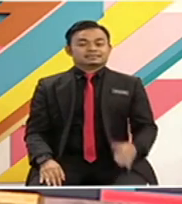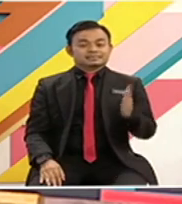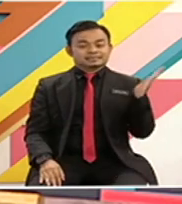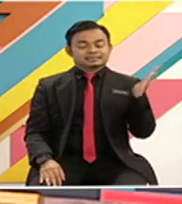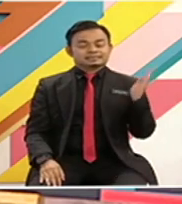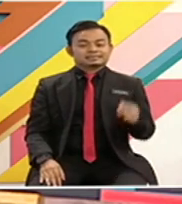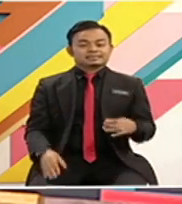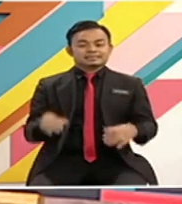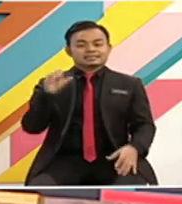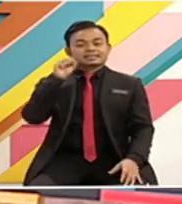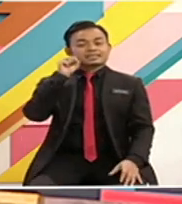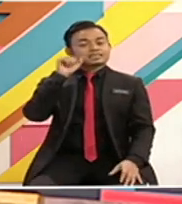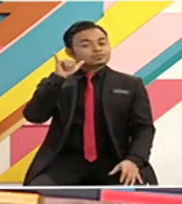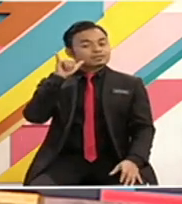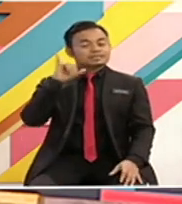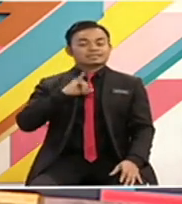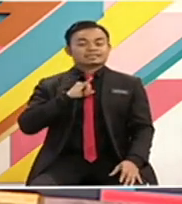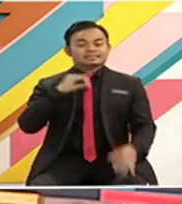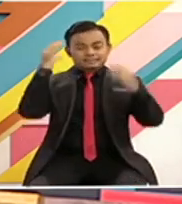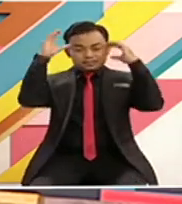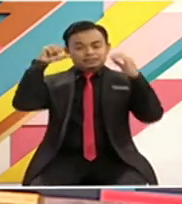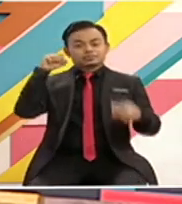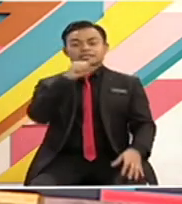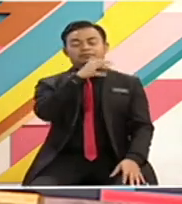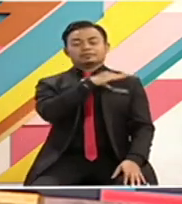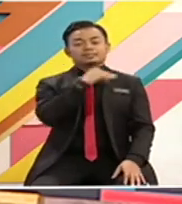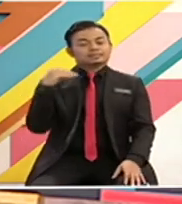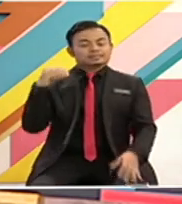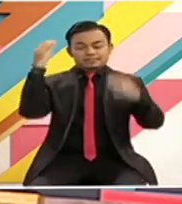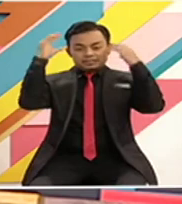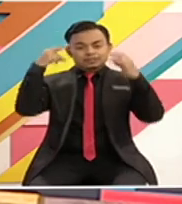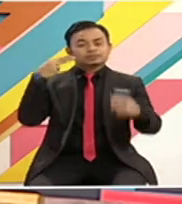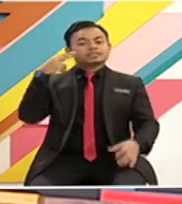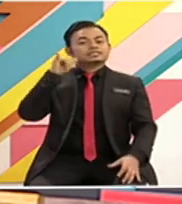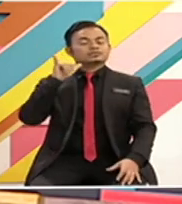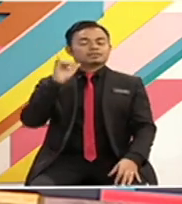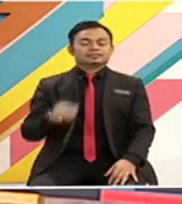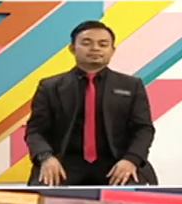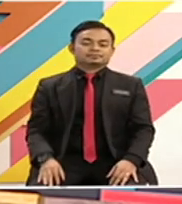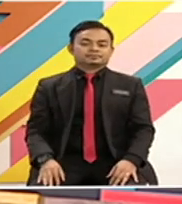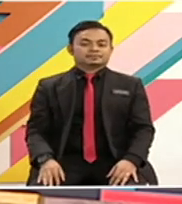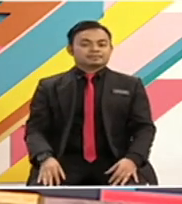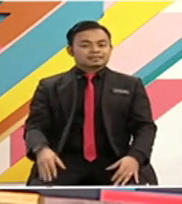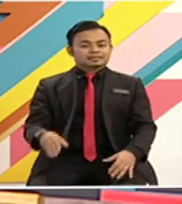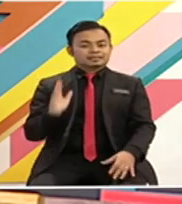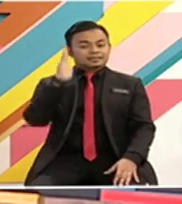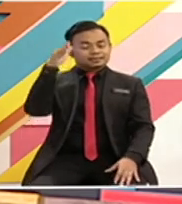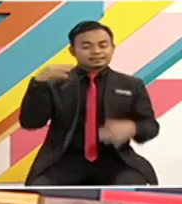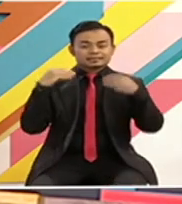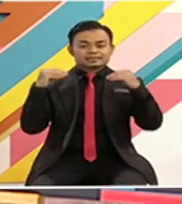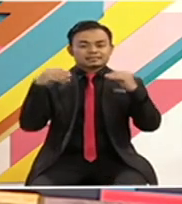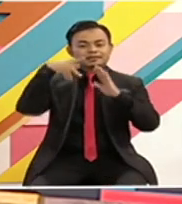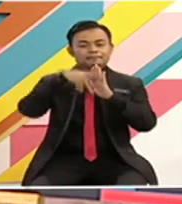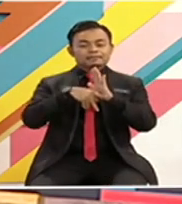Juru Masak kita pada Dini dan cegah Nurhayati akan mengajak kita hari ini pendidikan seni visual kontra bagi murid